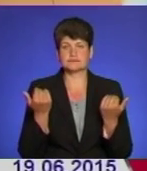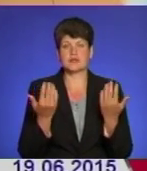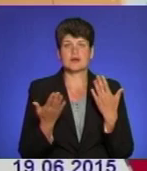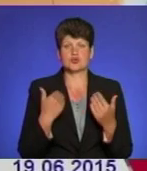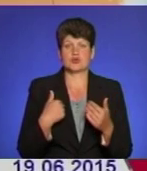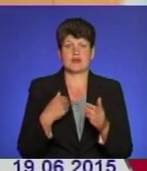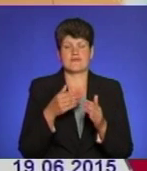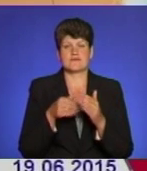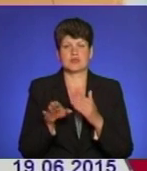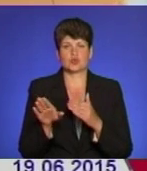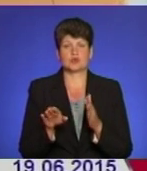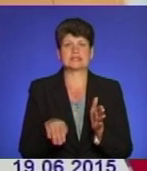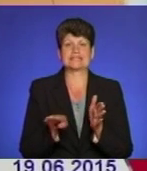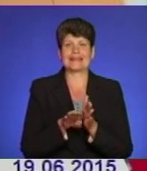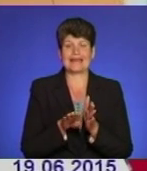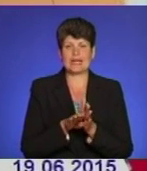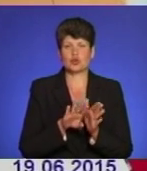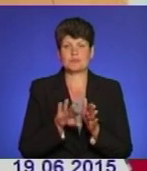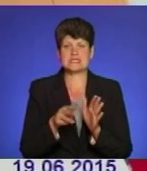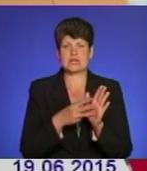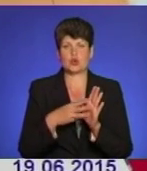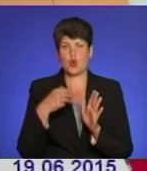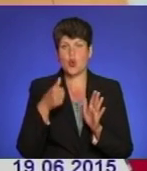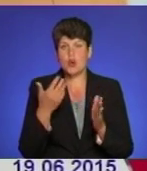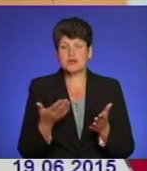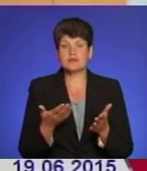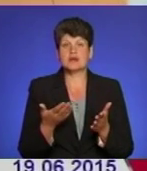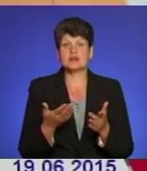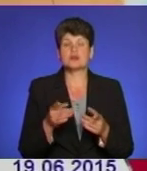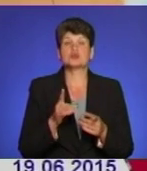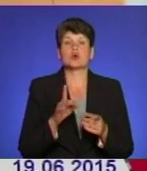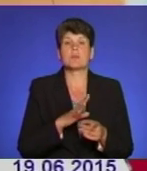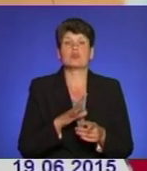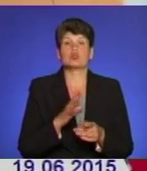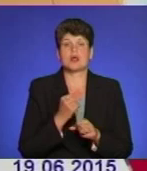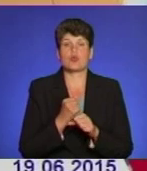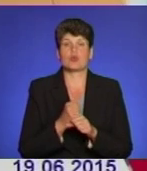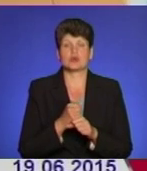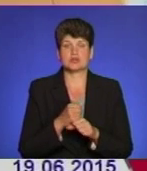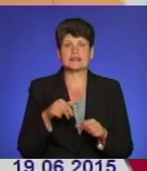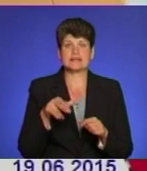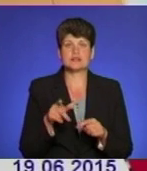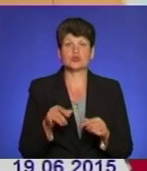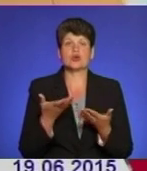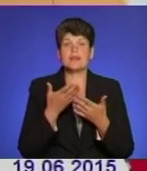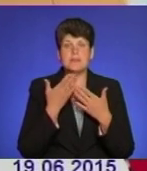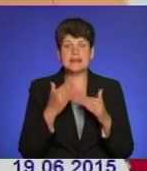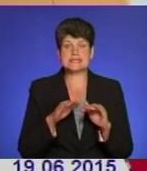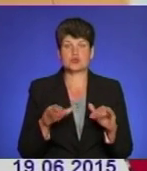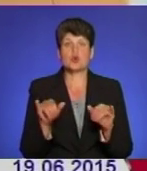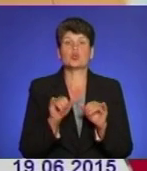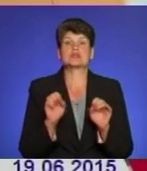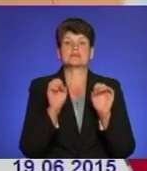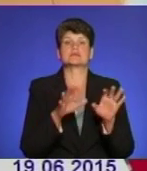я вийду з декрету після 3 років, через 1,5 року. І щоб хоч би і була та робота, щоб на ній вийти, то немає садочку, де